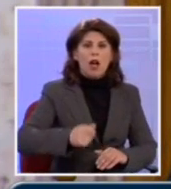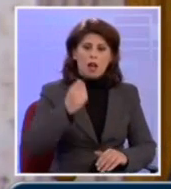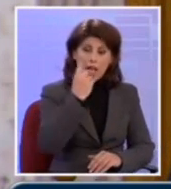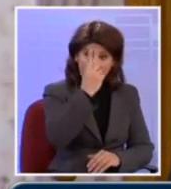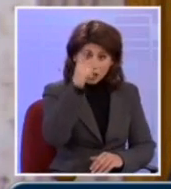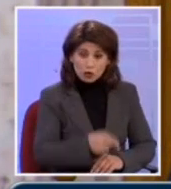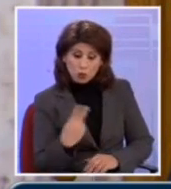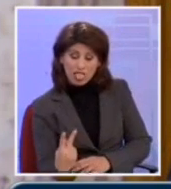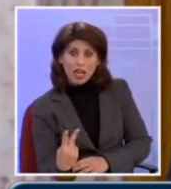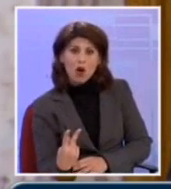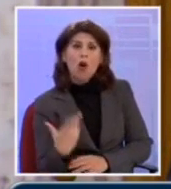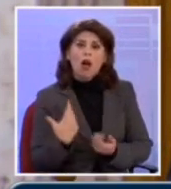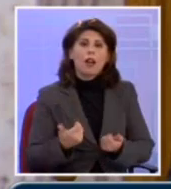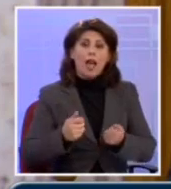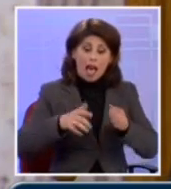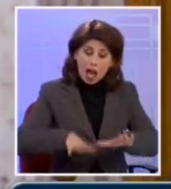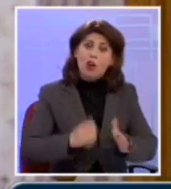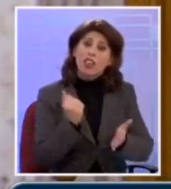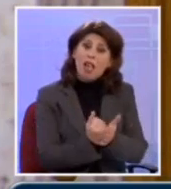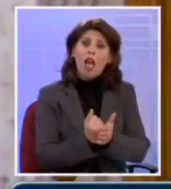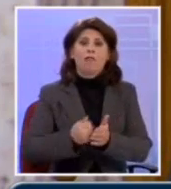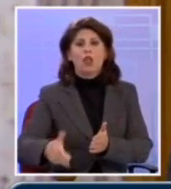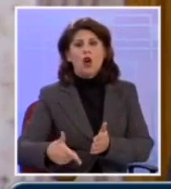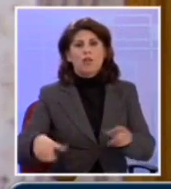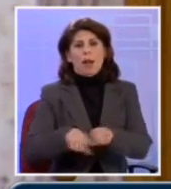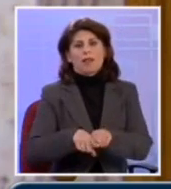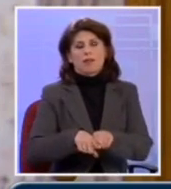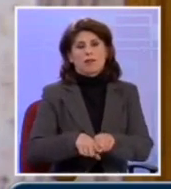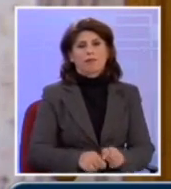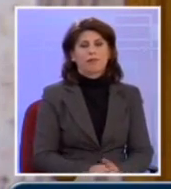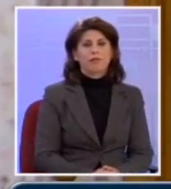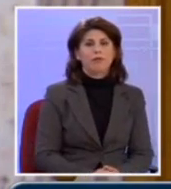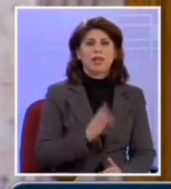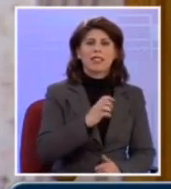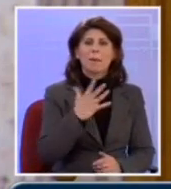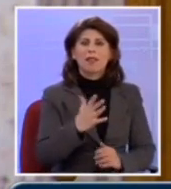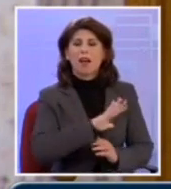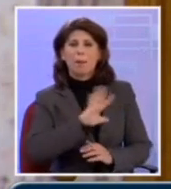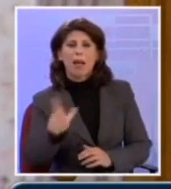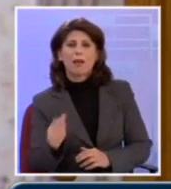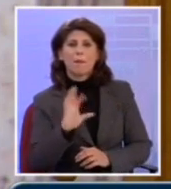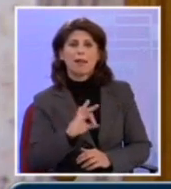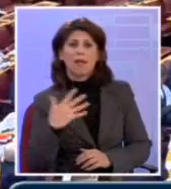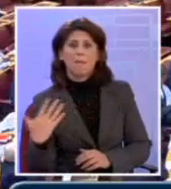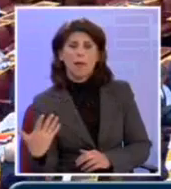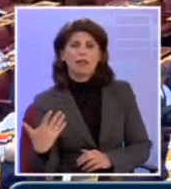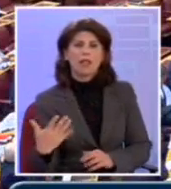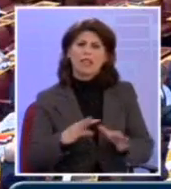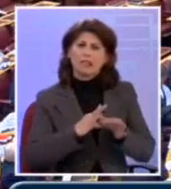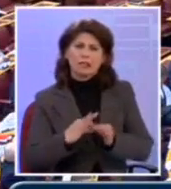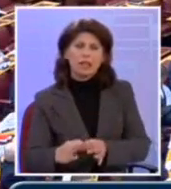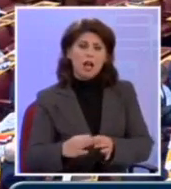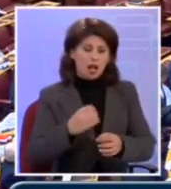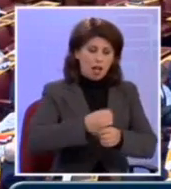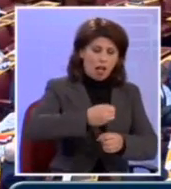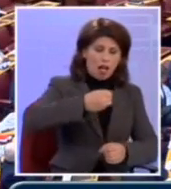διαρθρωτικής ανεργίας, της ανεργίας των 45 με 55 χρονών, της συνεχιζόμενης ανεργίας, που έχει σπάσει η ραχοκοκαλιά